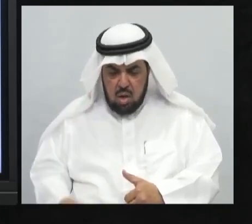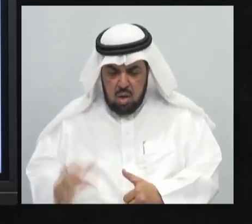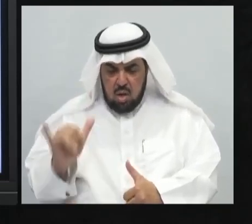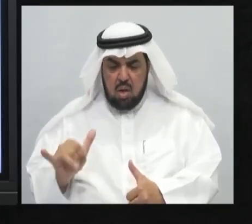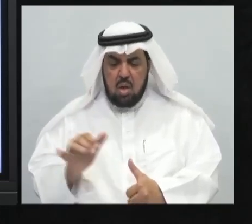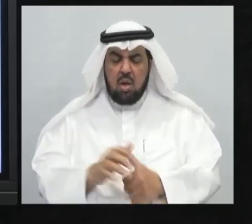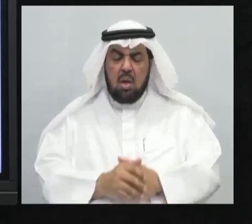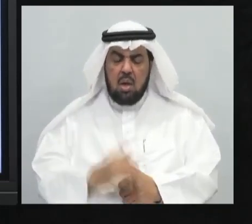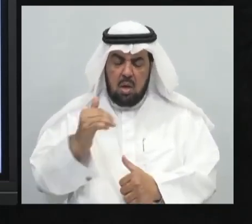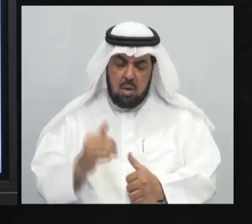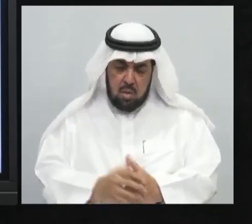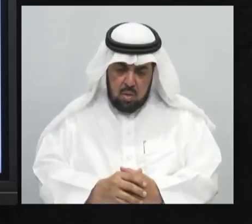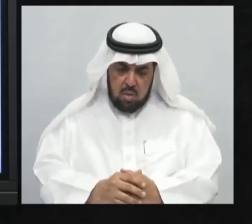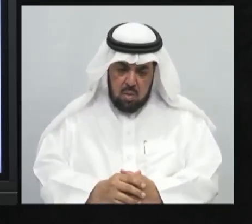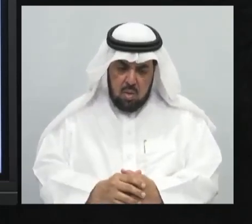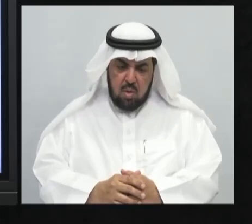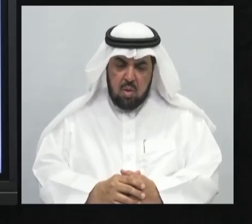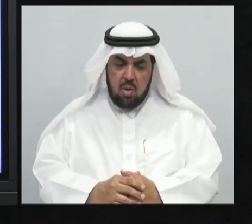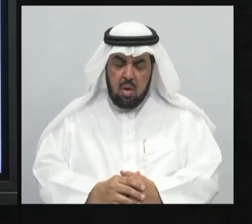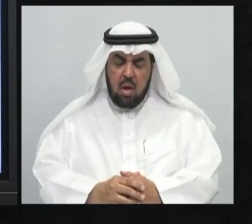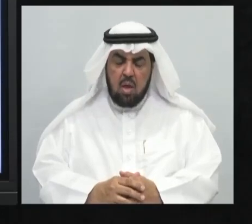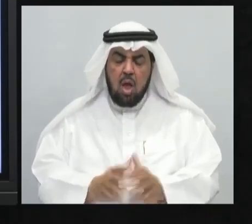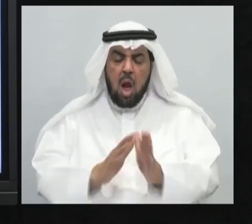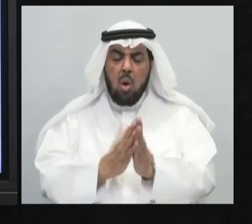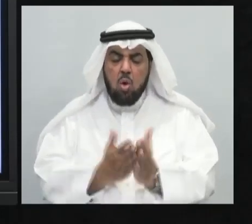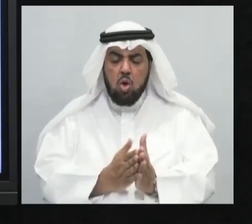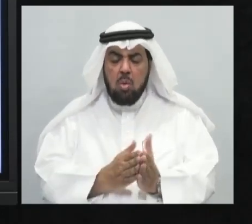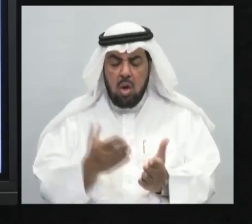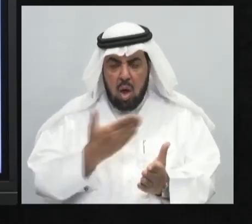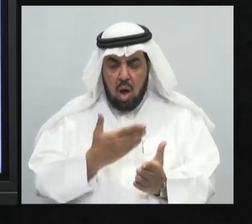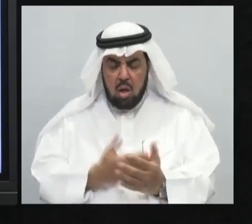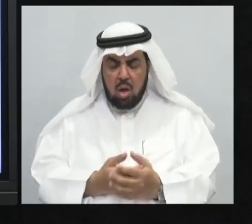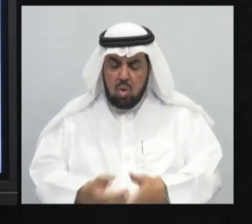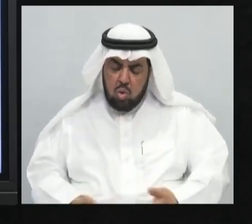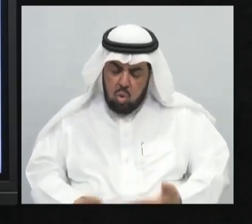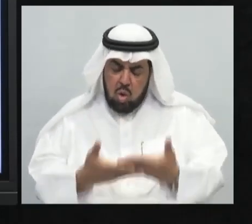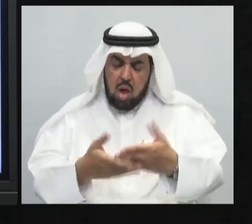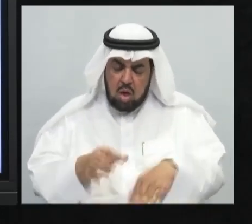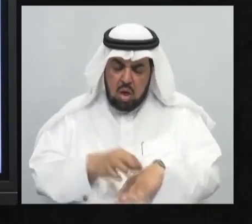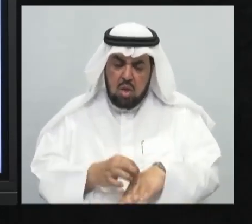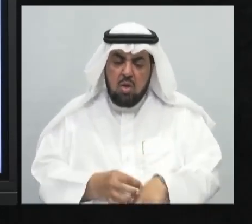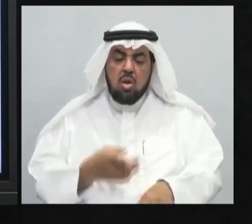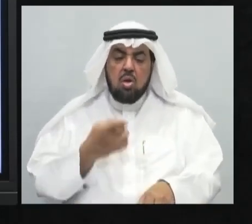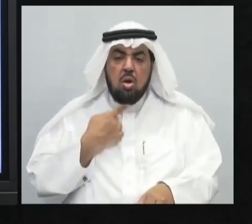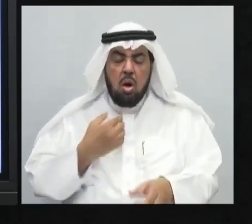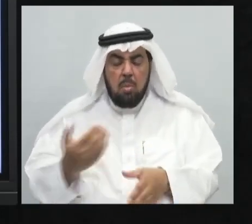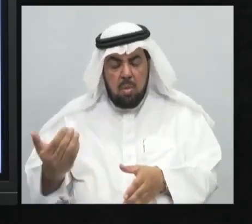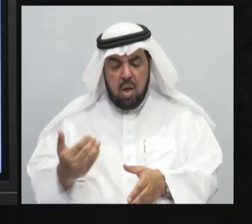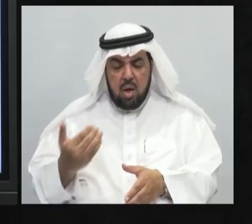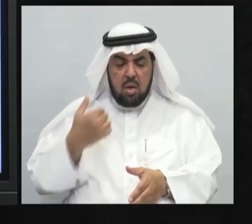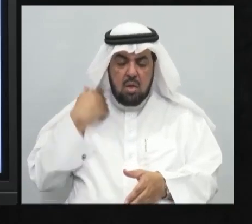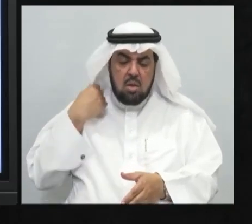ترتيب ابجدي هذه المراجع تساعد الشخص في حال الرغبه للرجوع